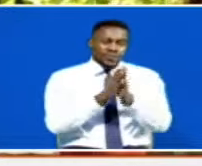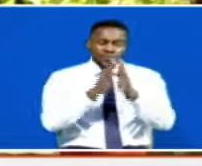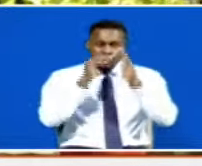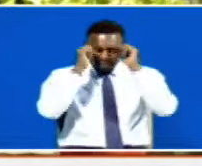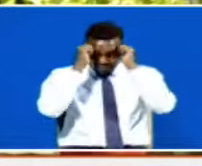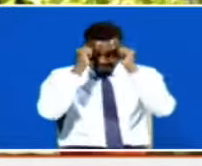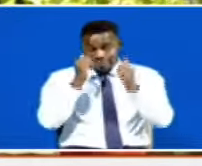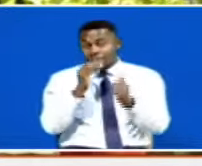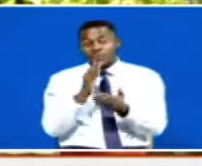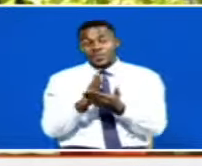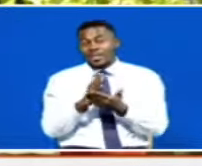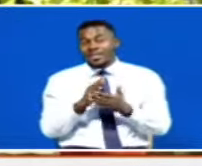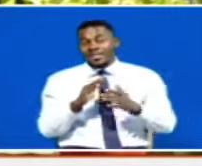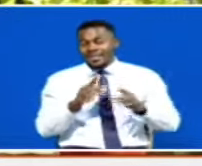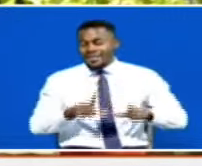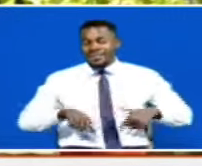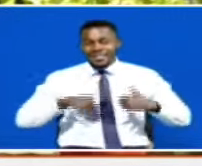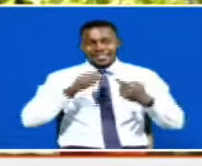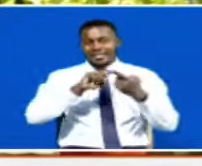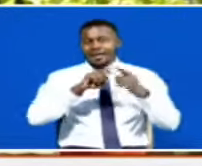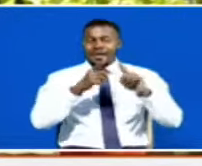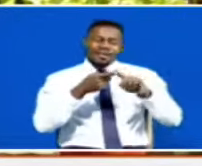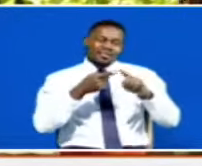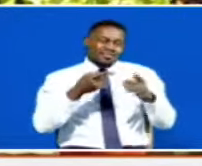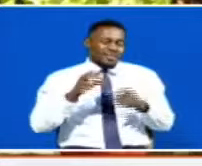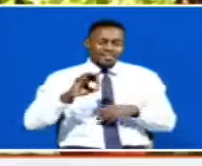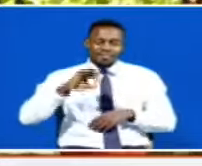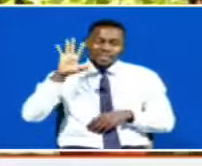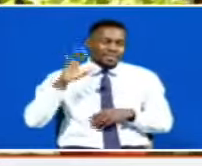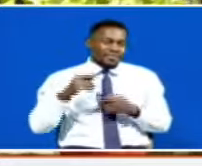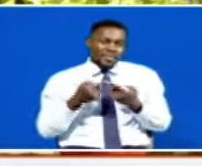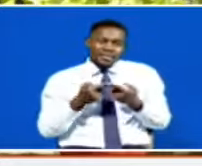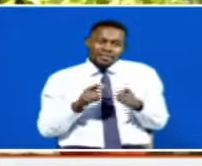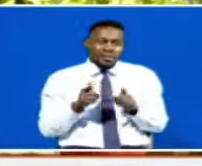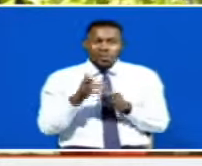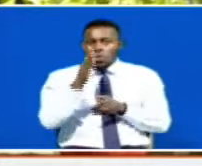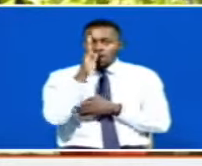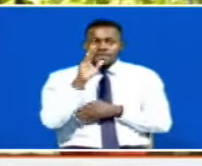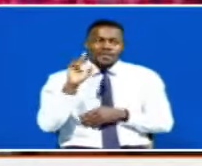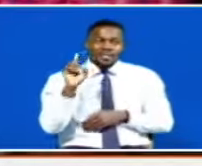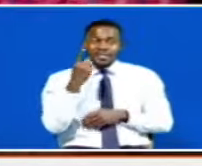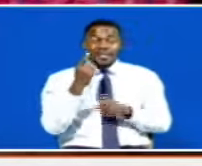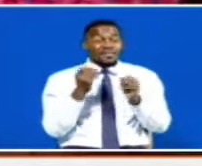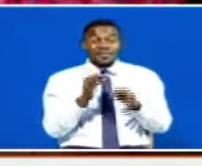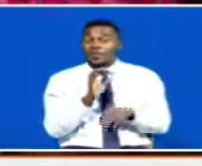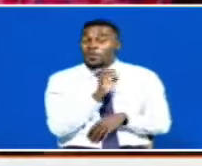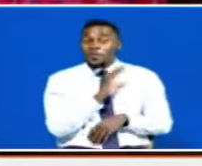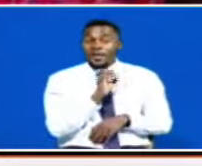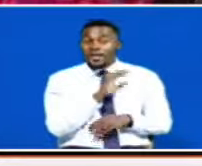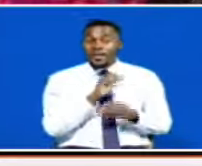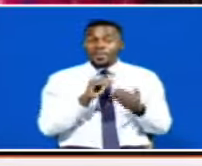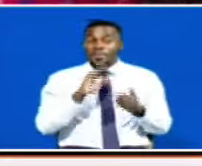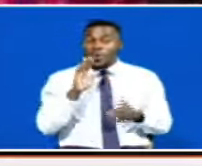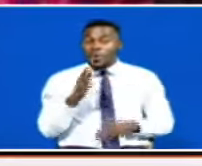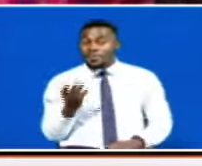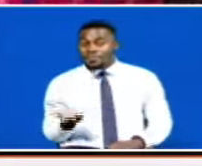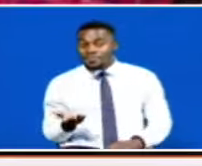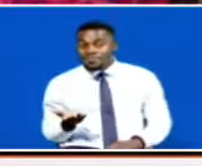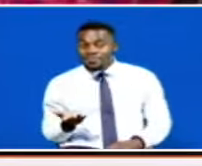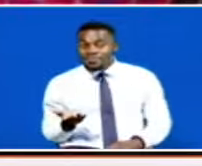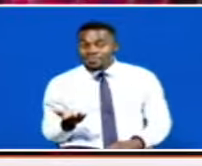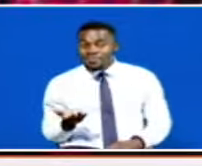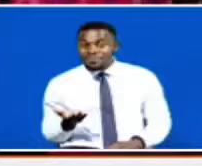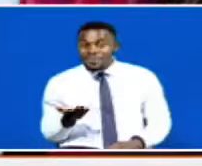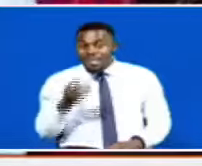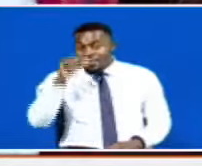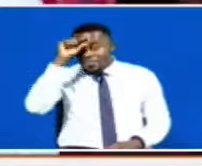nayo imepanda, kila kitu imepanda, lakini ni Mungu tu tunaweka mbele. Ukisema maisha imepanda, hata hiyo serikali pia